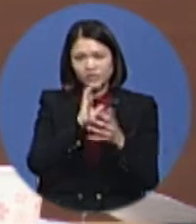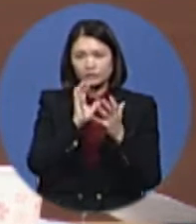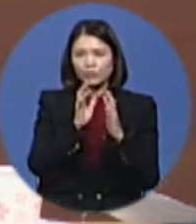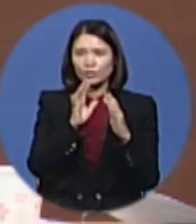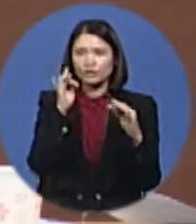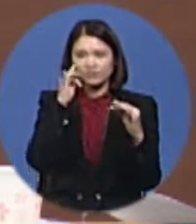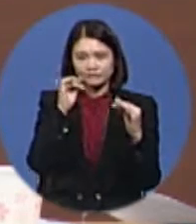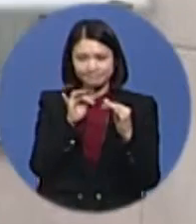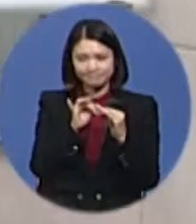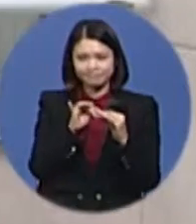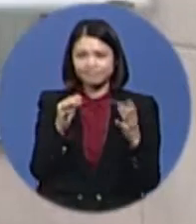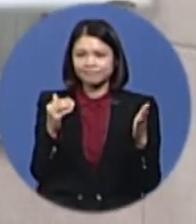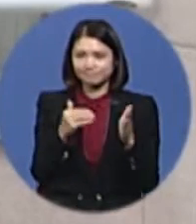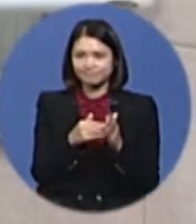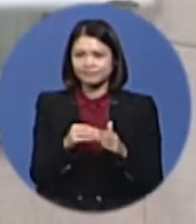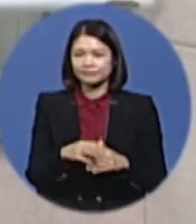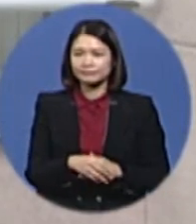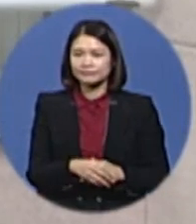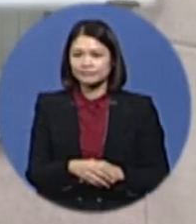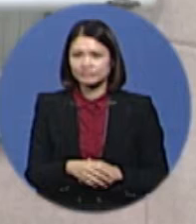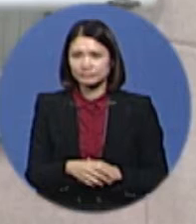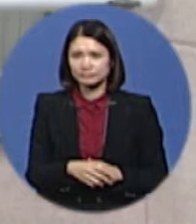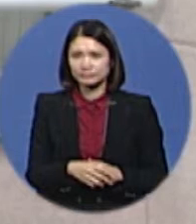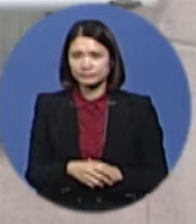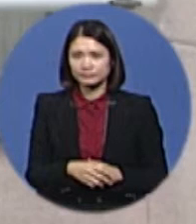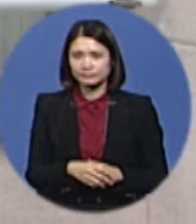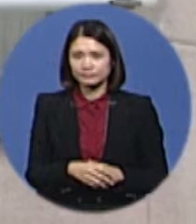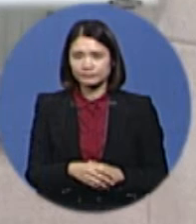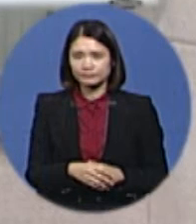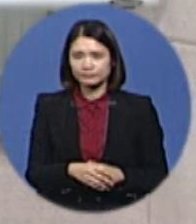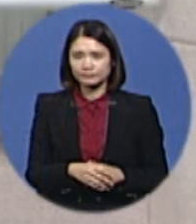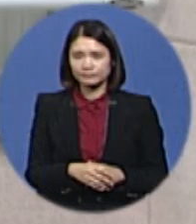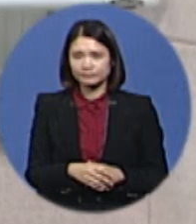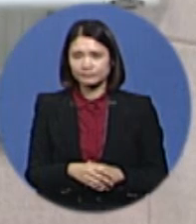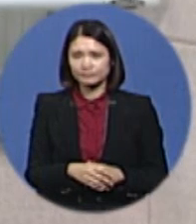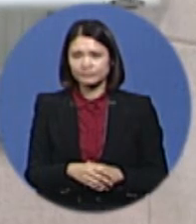토론자들은 입을 모았습니다. 복지TV 뉴스 이솔립입니다.